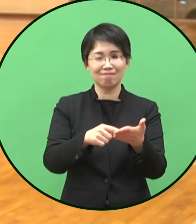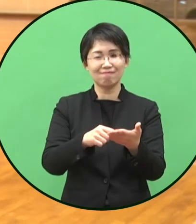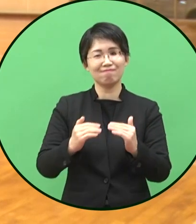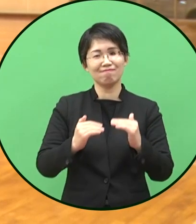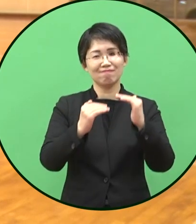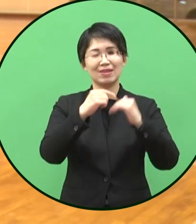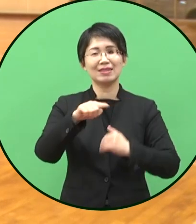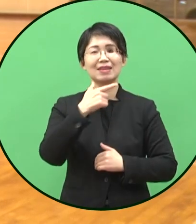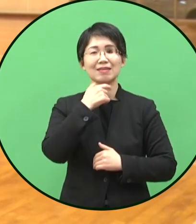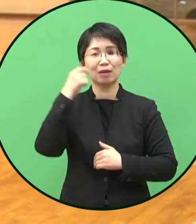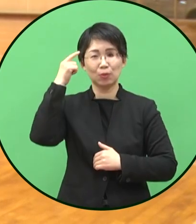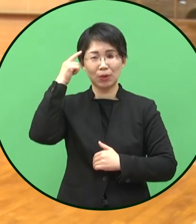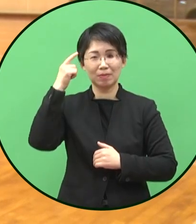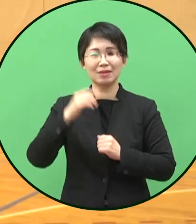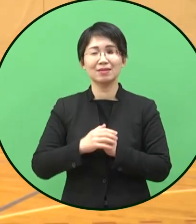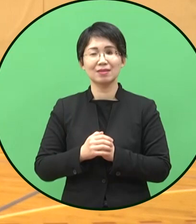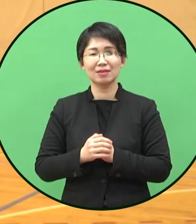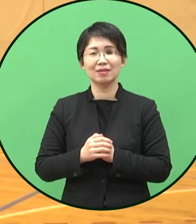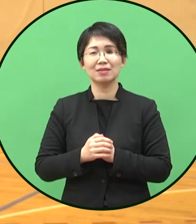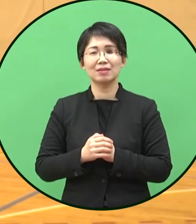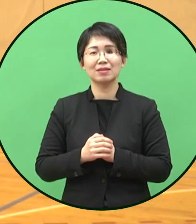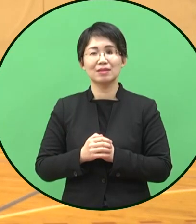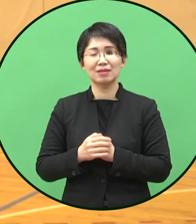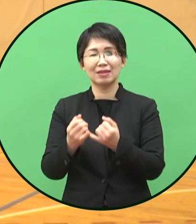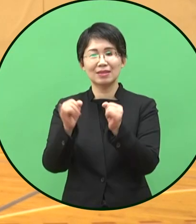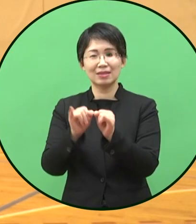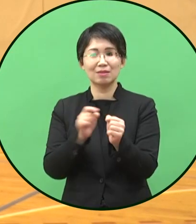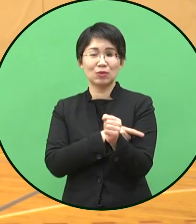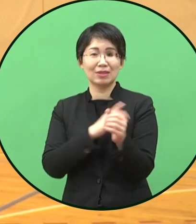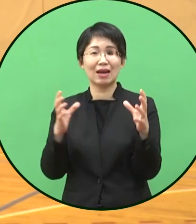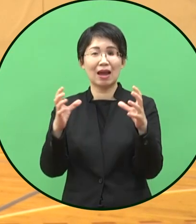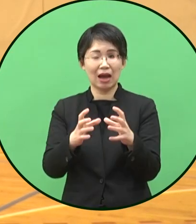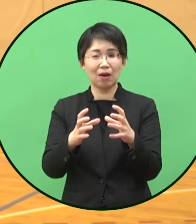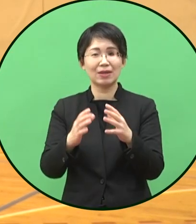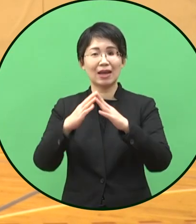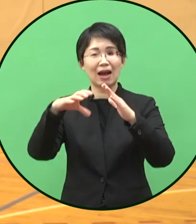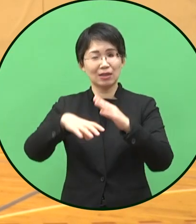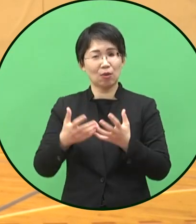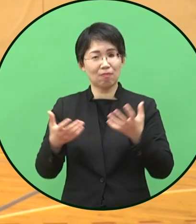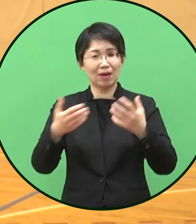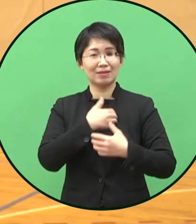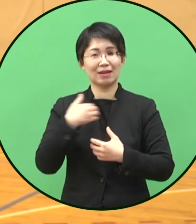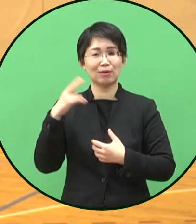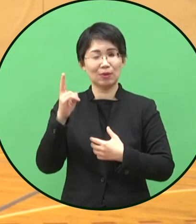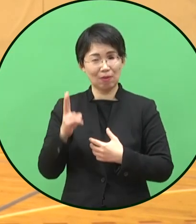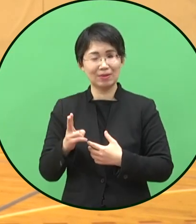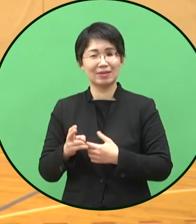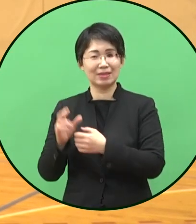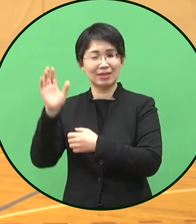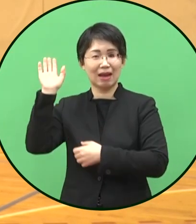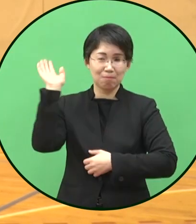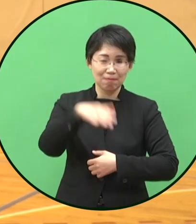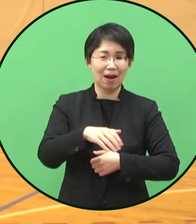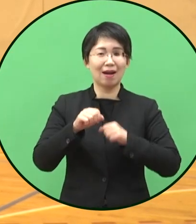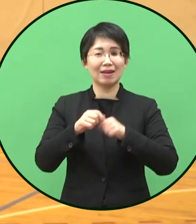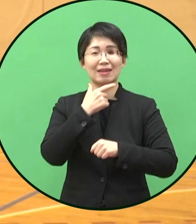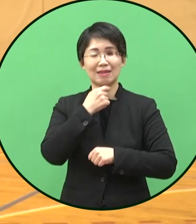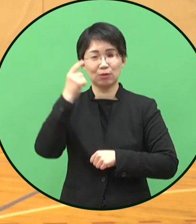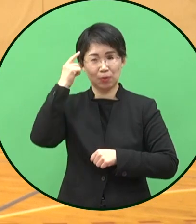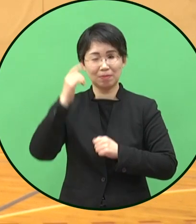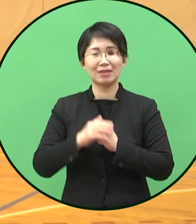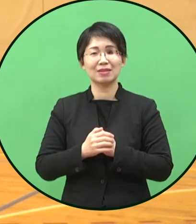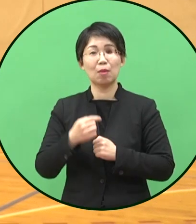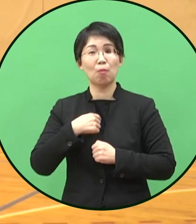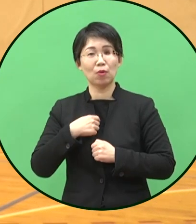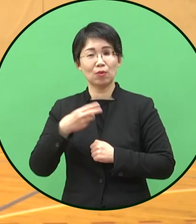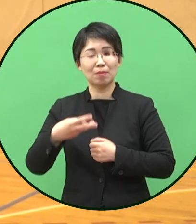上げていきたいと思ってます。チーム一丸となって会場を沸かせられるようなプレーをしていきたいと思ってます。